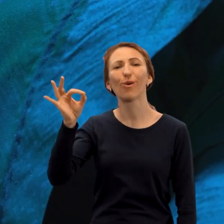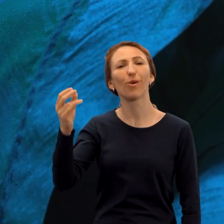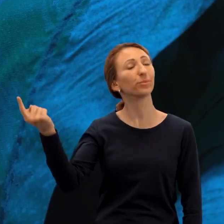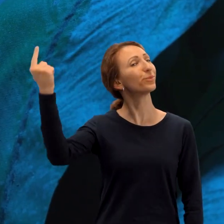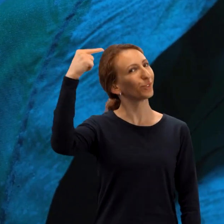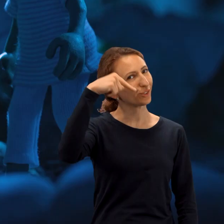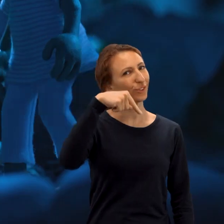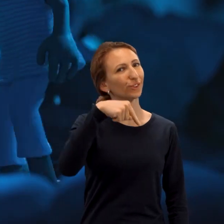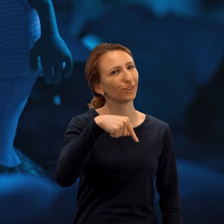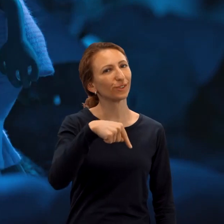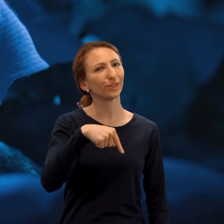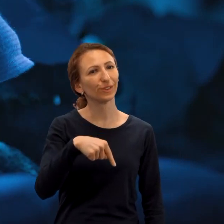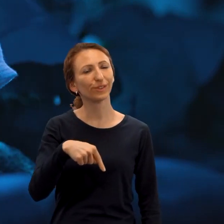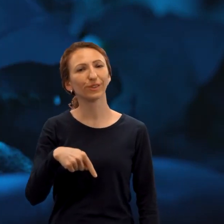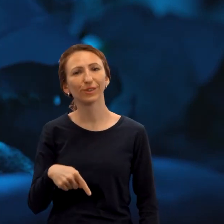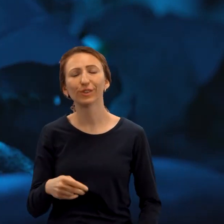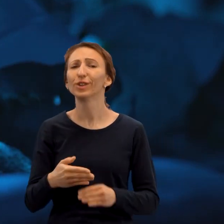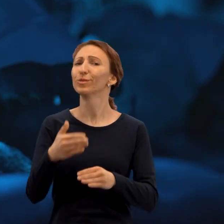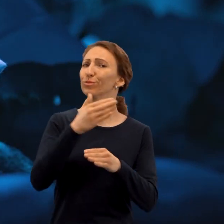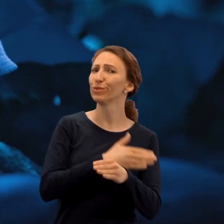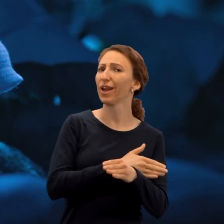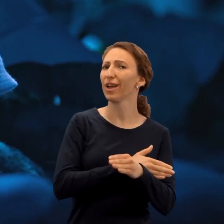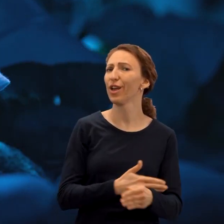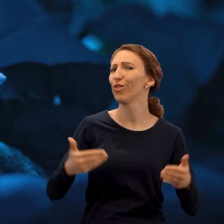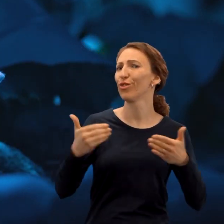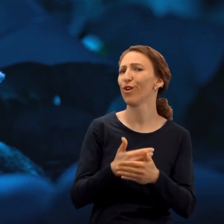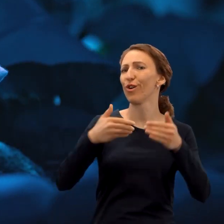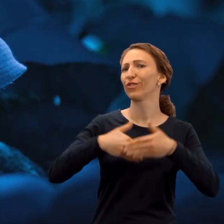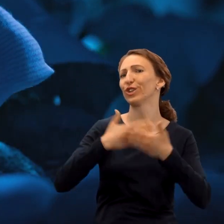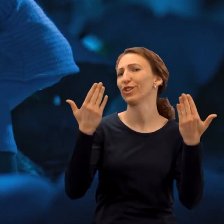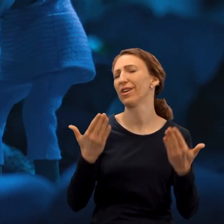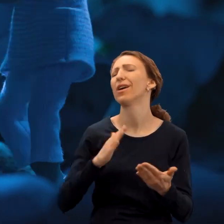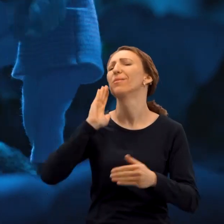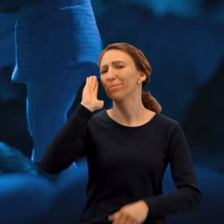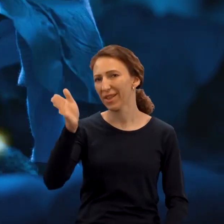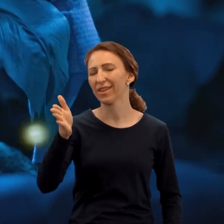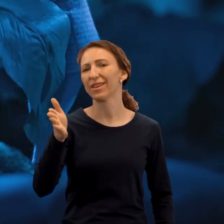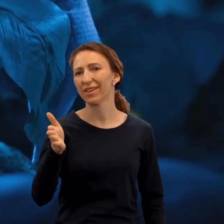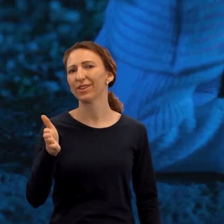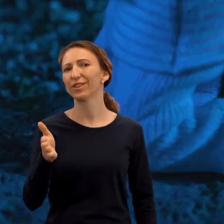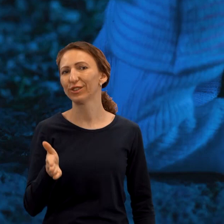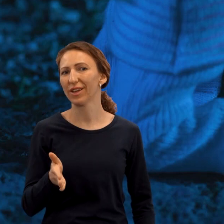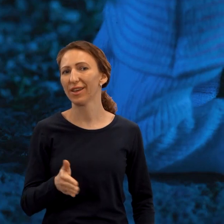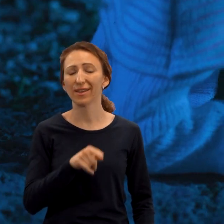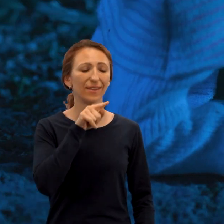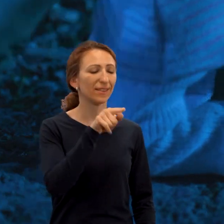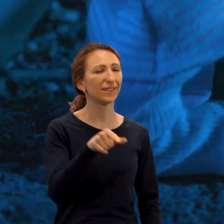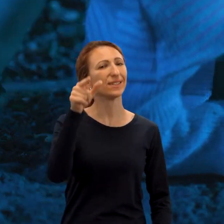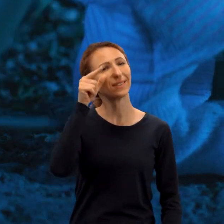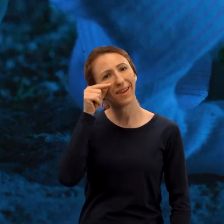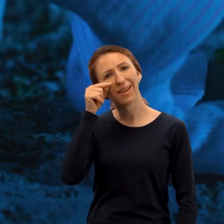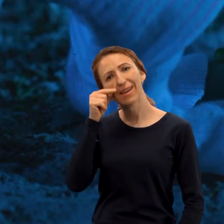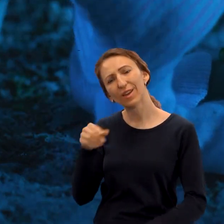ci się si Zanim dzień nastanie znów Otur się